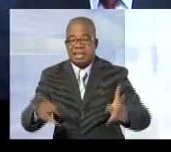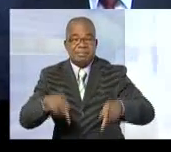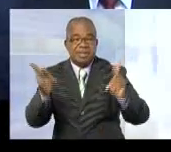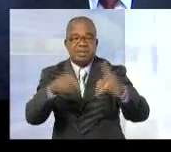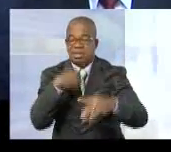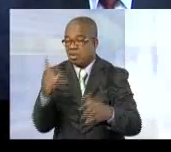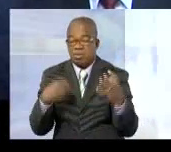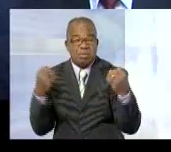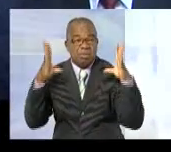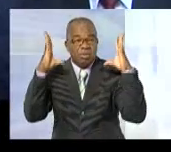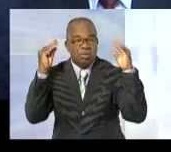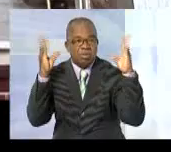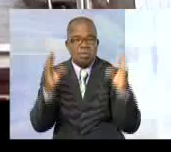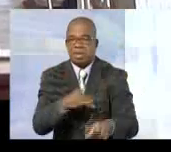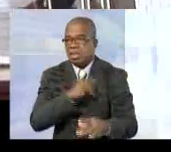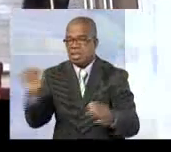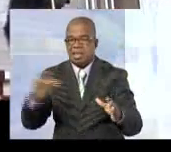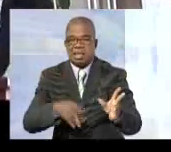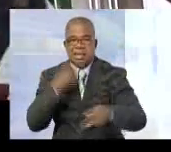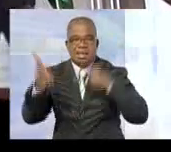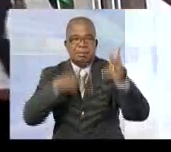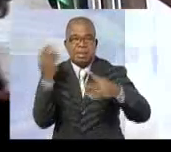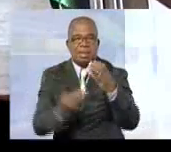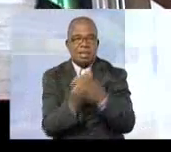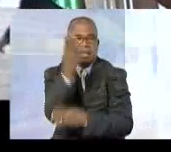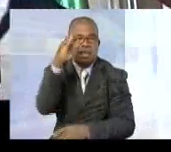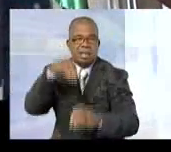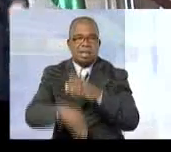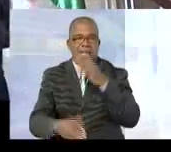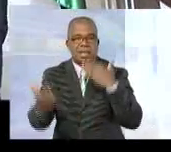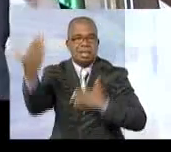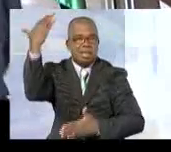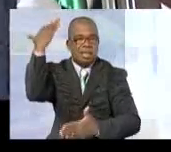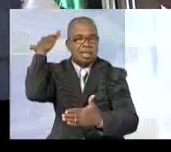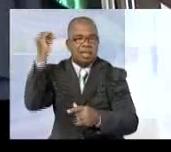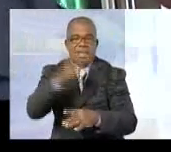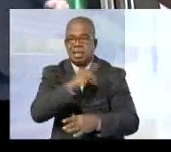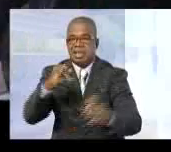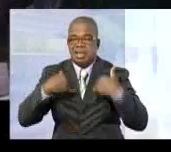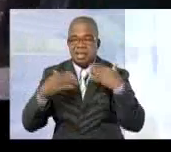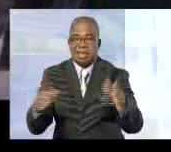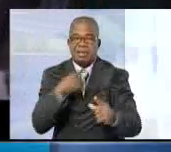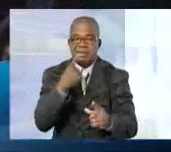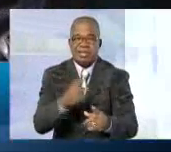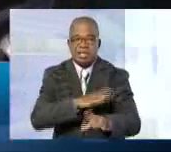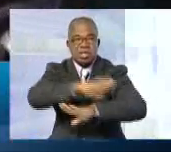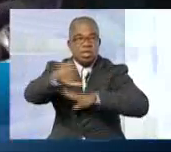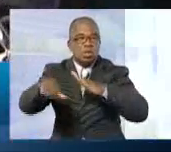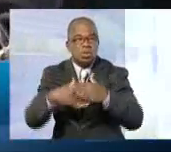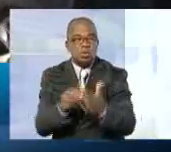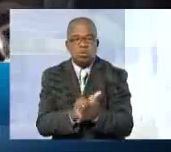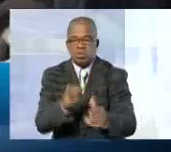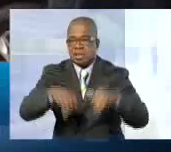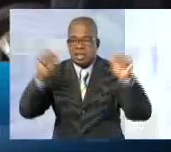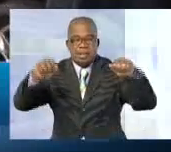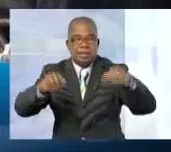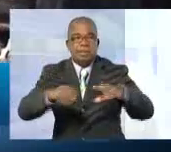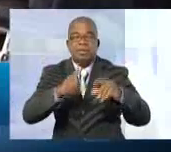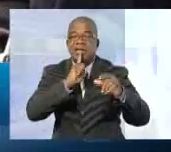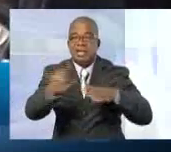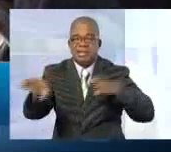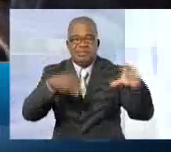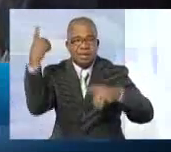croissance, haute croissance dans le passé. Le président de la GETRO a par ailleurs indiqué que tous les facteurs clés pour une croissance